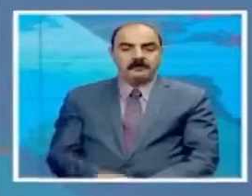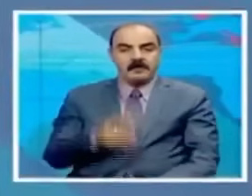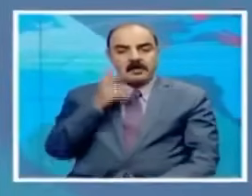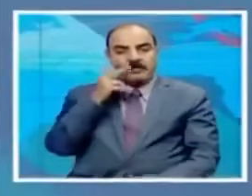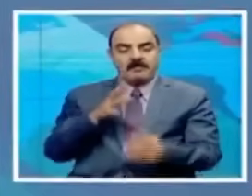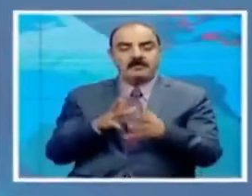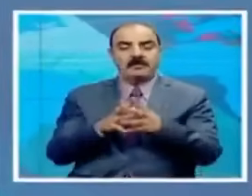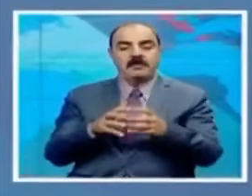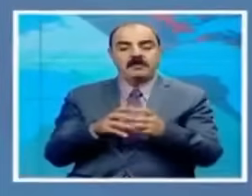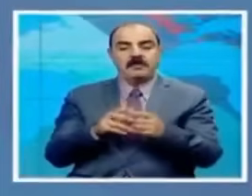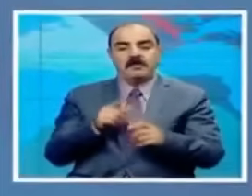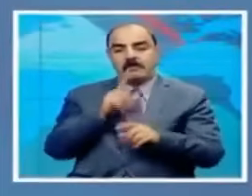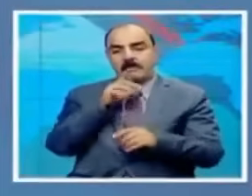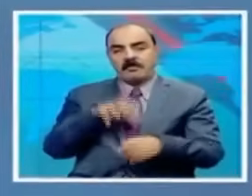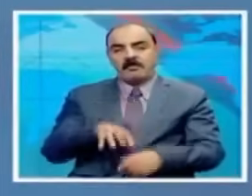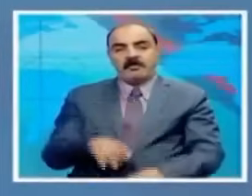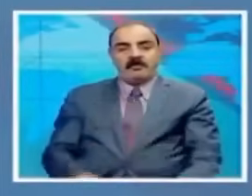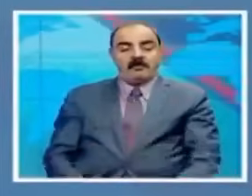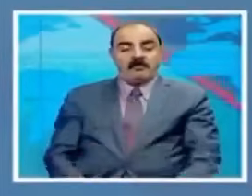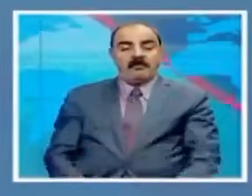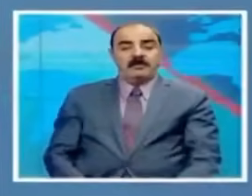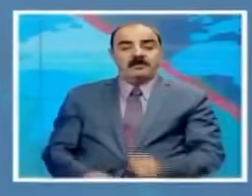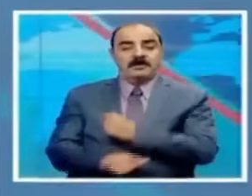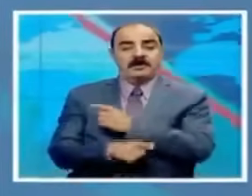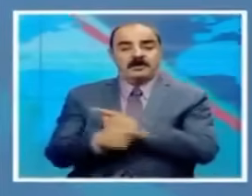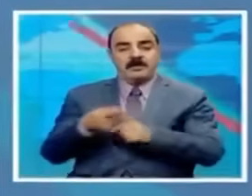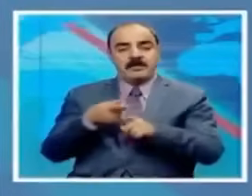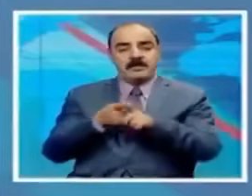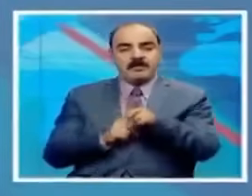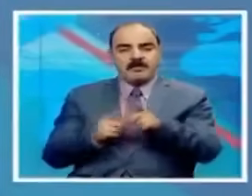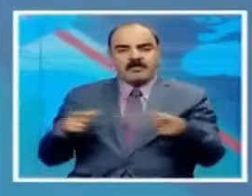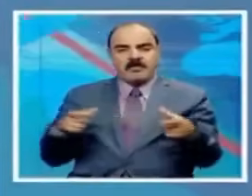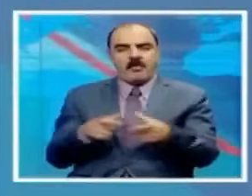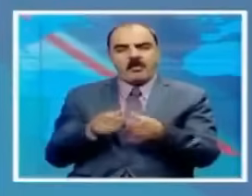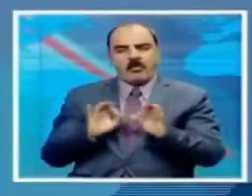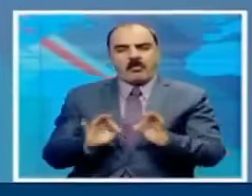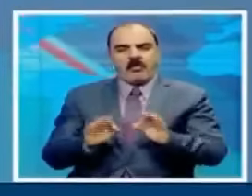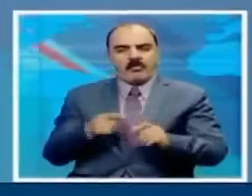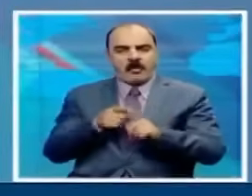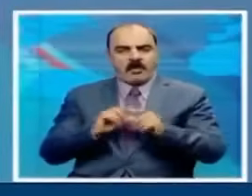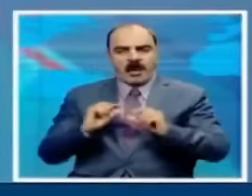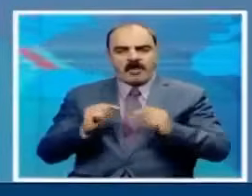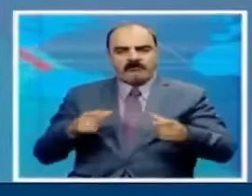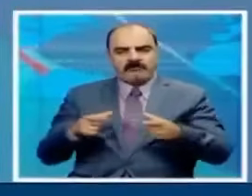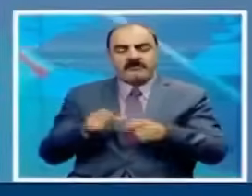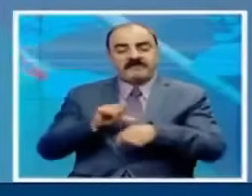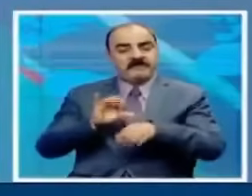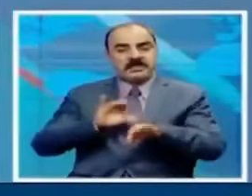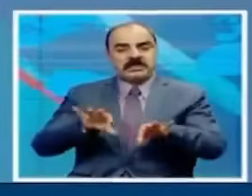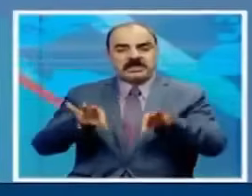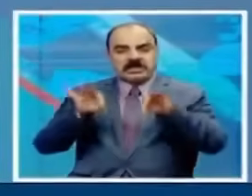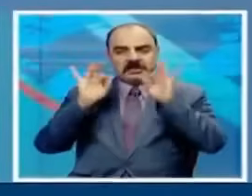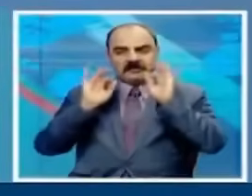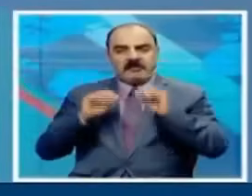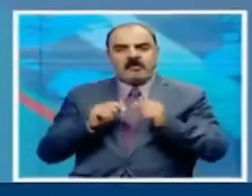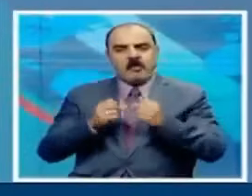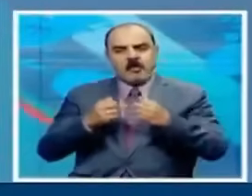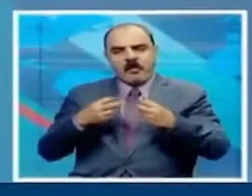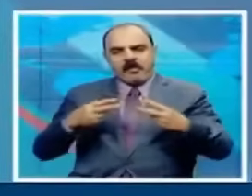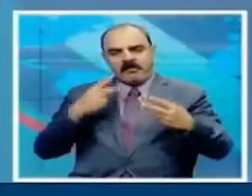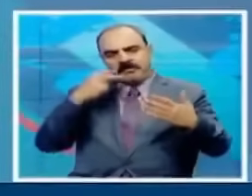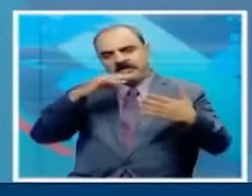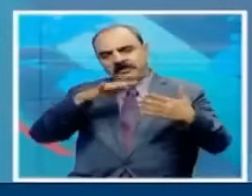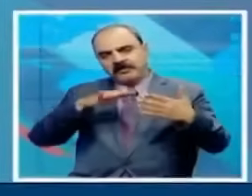الأخبار بالتفصيل من القاهرة. عقد مجلس الوزراء اجتماعه الأسبوعي برئاسة الدكتور مصطفى مدبولي في العاصمة الإدارية